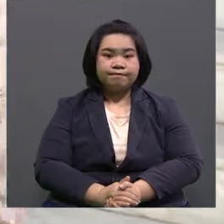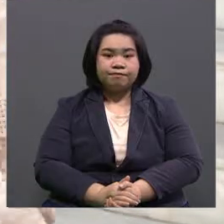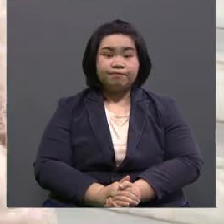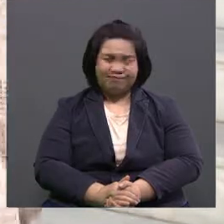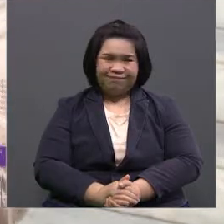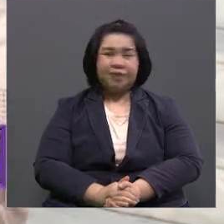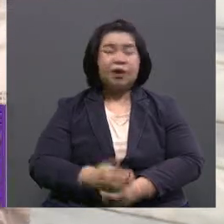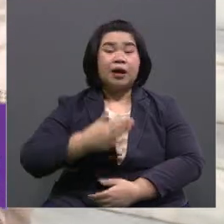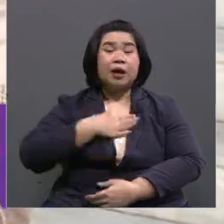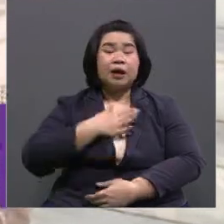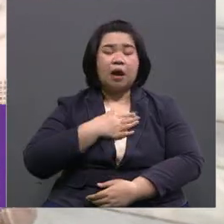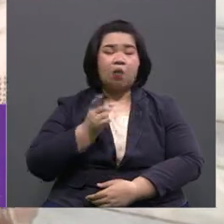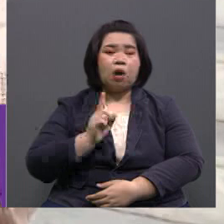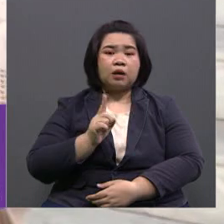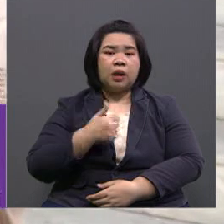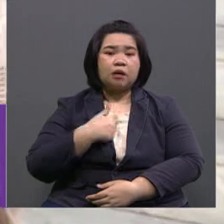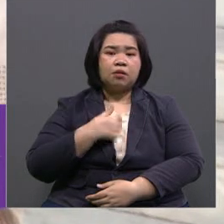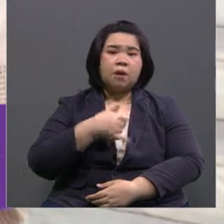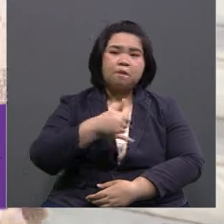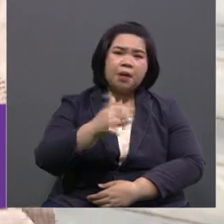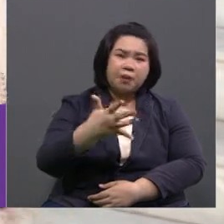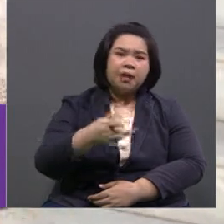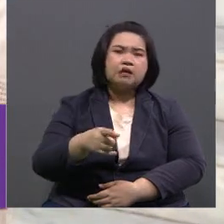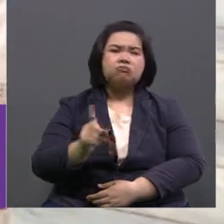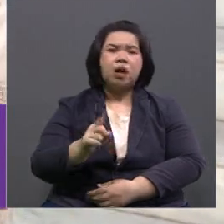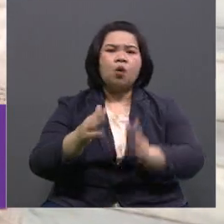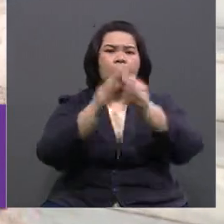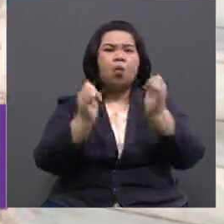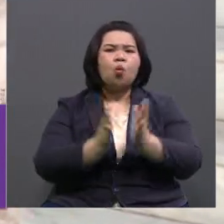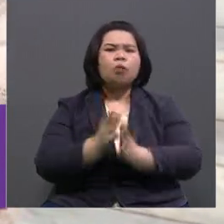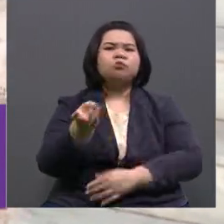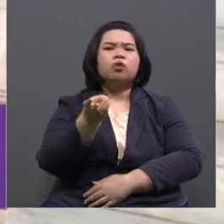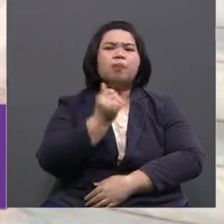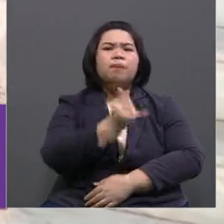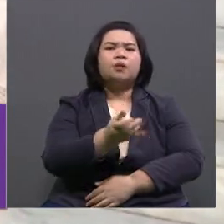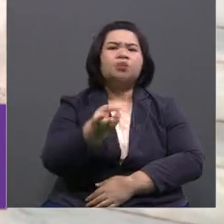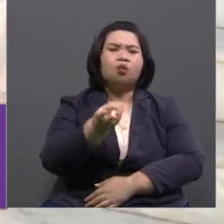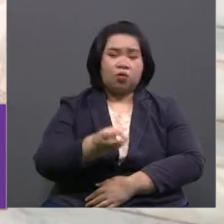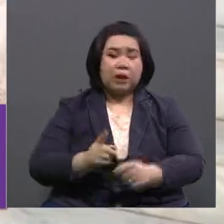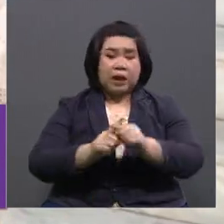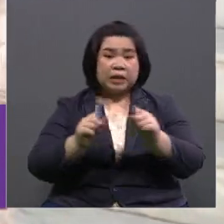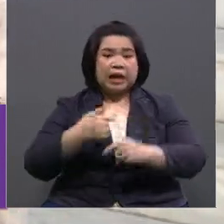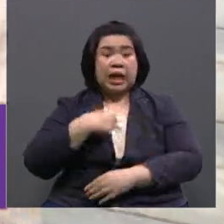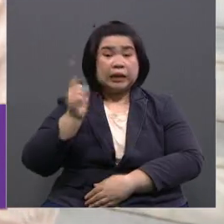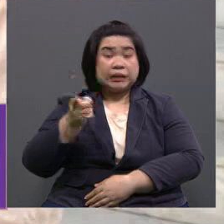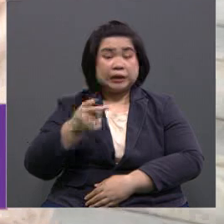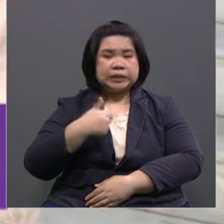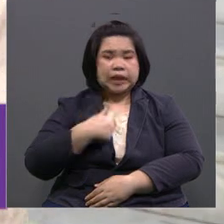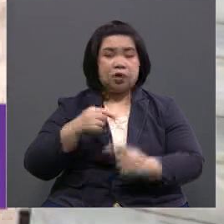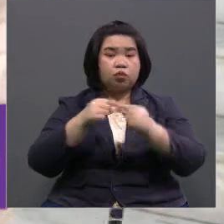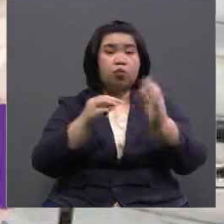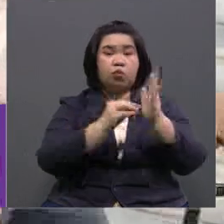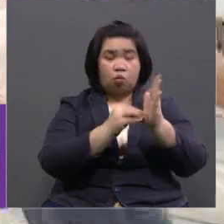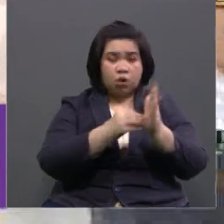นี่ส่วนตัวจะไม่ค่อยได้ไป เมืองนอก จะไม่ค่อยได้ไปเพราะว่าแต่จริงๆแล้วเนี่ยวัดที่กรุงเท